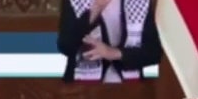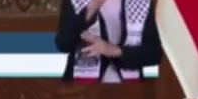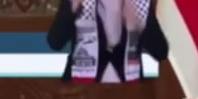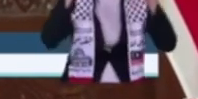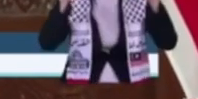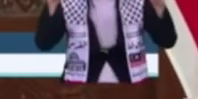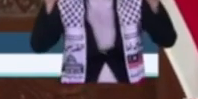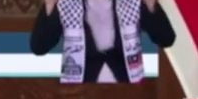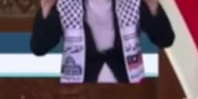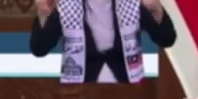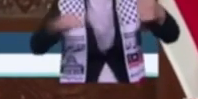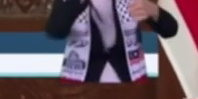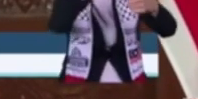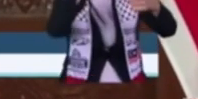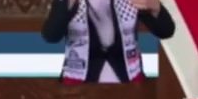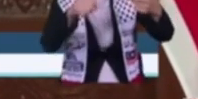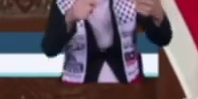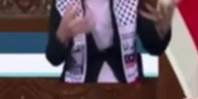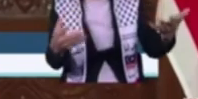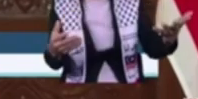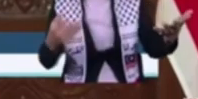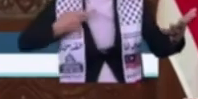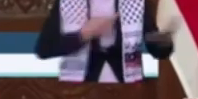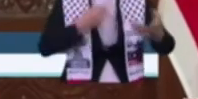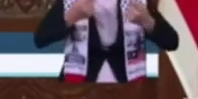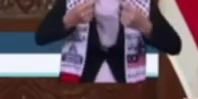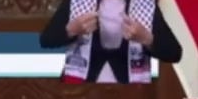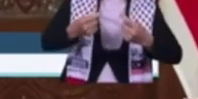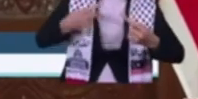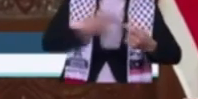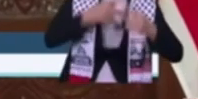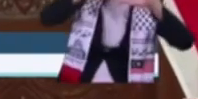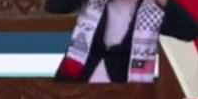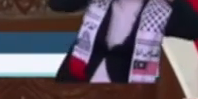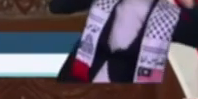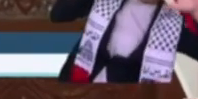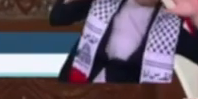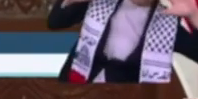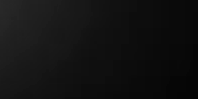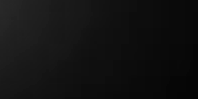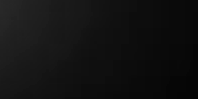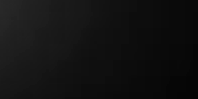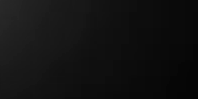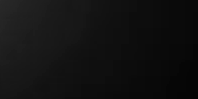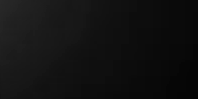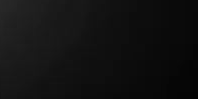terutama dalam beberapa usaha kita meneroka beberapa bidang baru